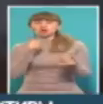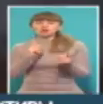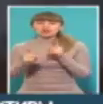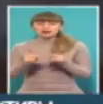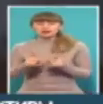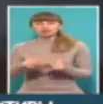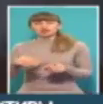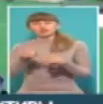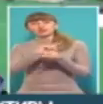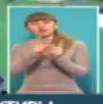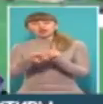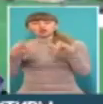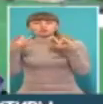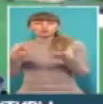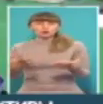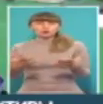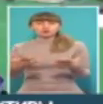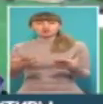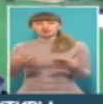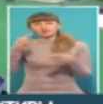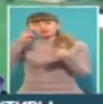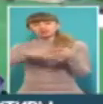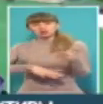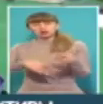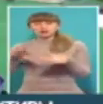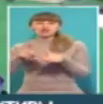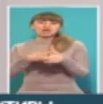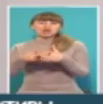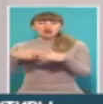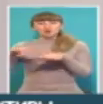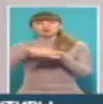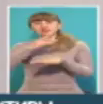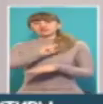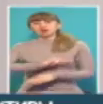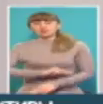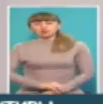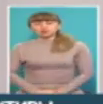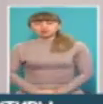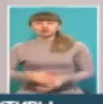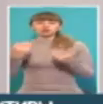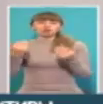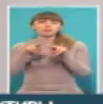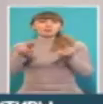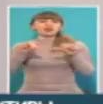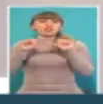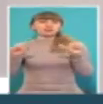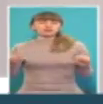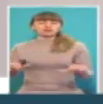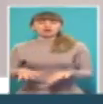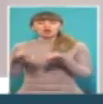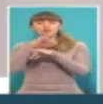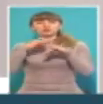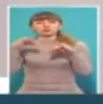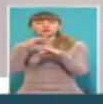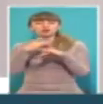вместо лишения свободы была альтернатива, к примеру, штрафы или общественные работы. Сейчас в парламенте у нас